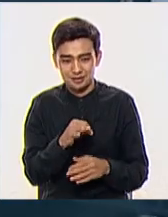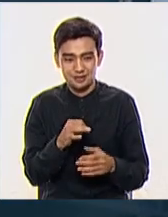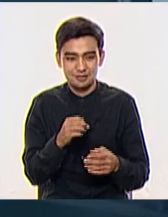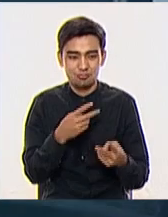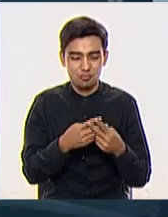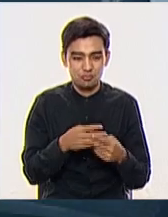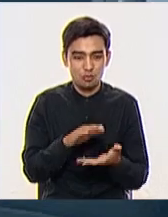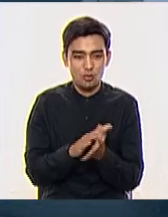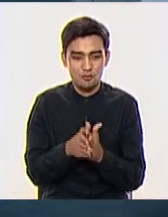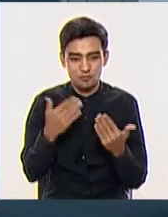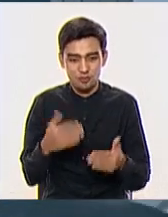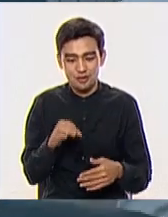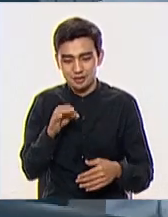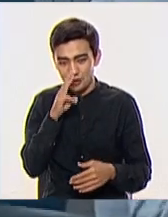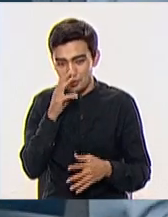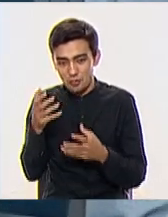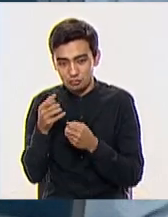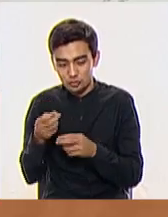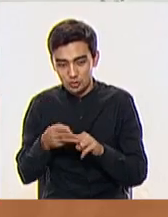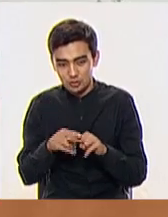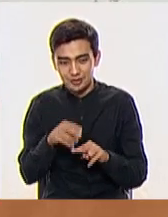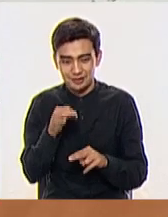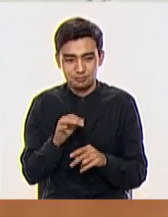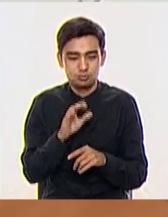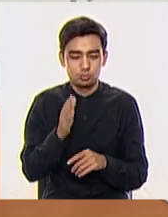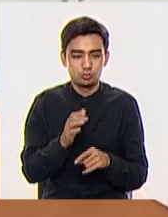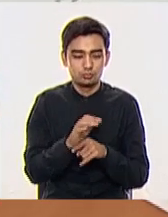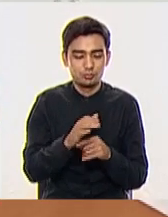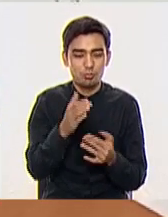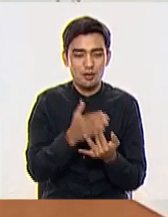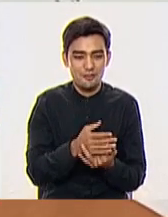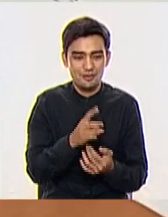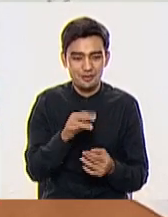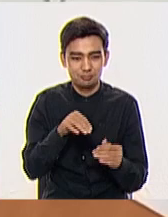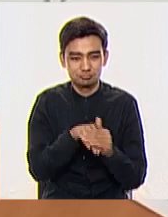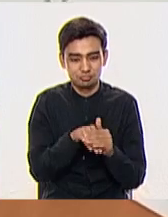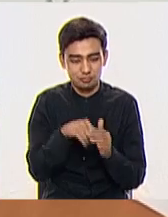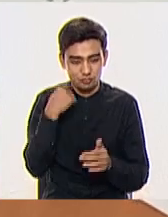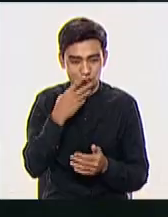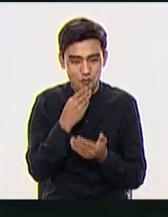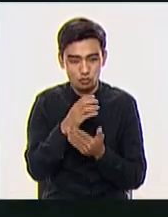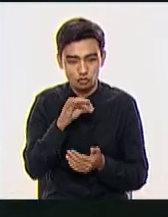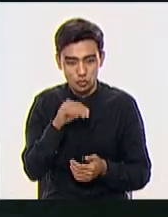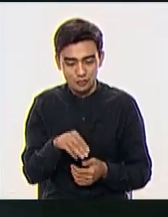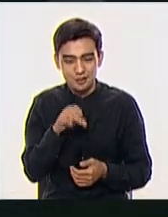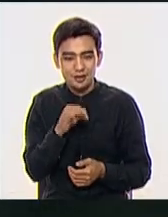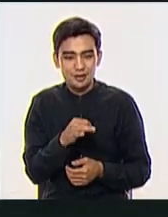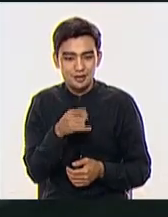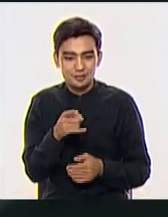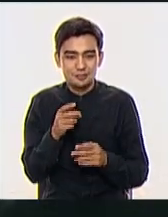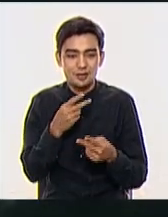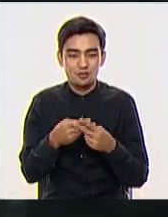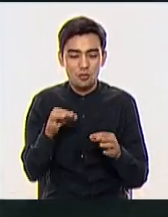соглашение осужден и получающий заработную плату будут перечислять часть своих средств на сберегательные счета за время отбывание наказания не